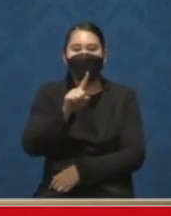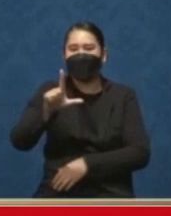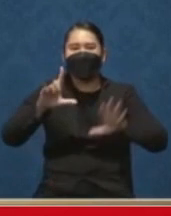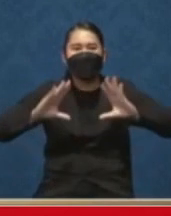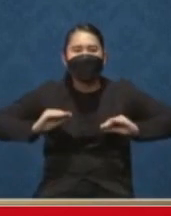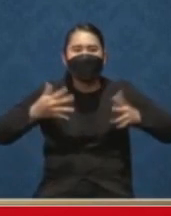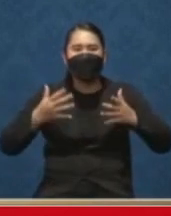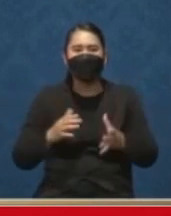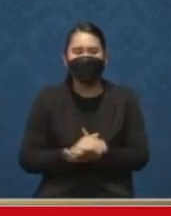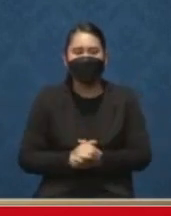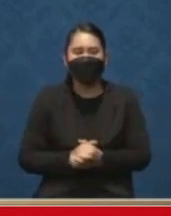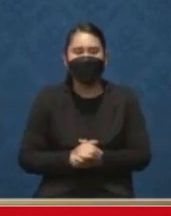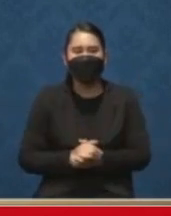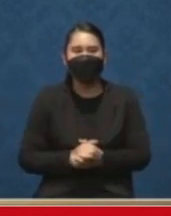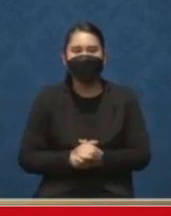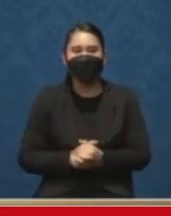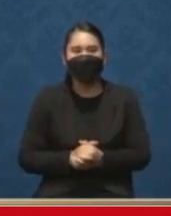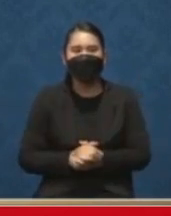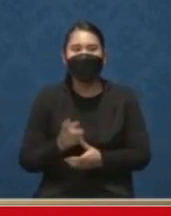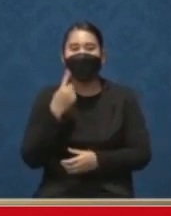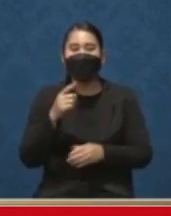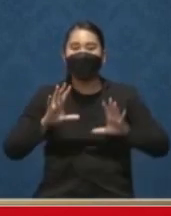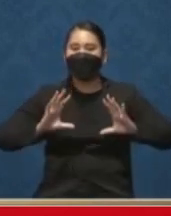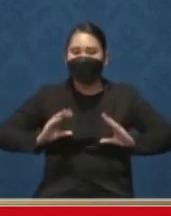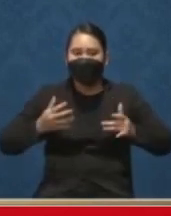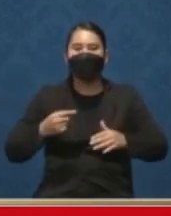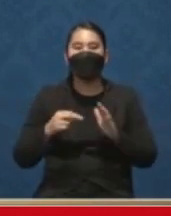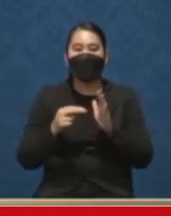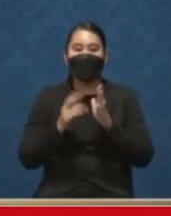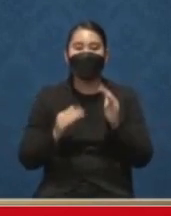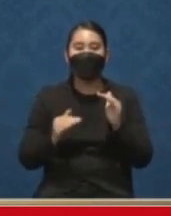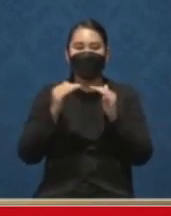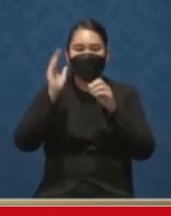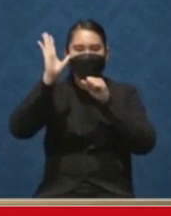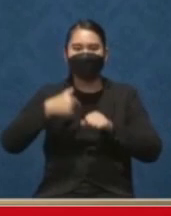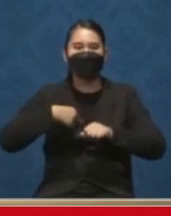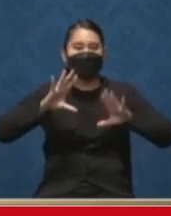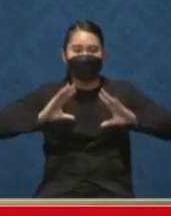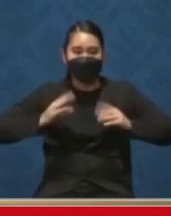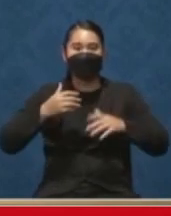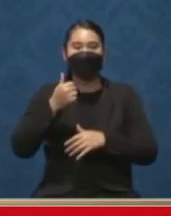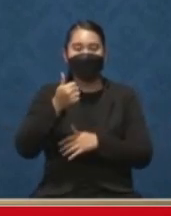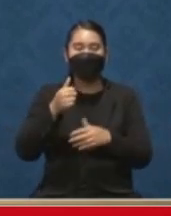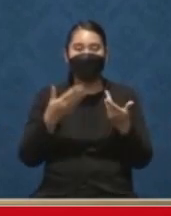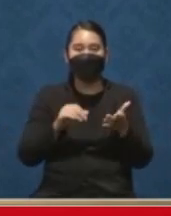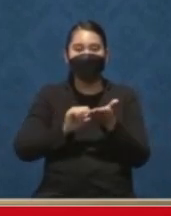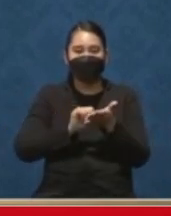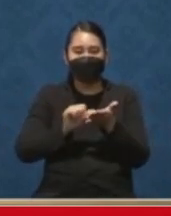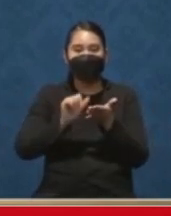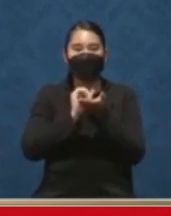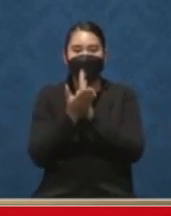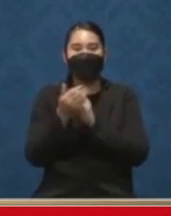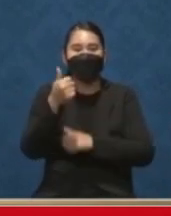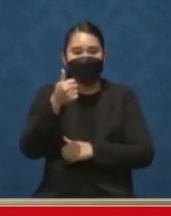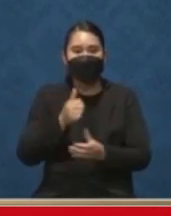านกว่าคนเขาไม่เห็นด้วยฝ่ายที่ไม่เห็นด้วยก็ย่อมมีสิทธิ์ที่จะมาแสดงความเห็นว่าไม่เห็นด้วยแล้วเราก็แก้